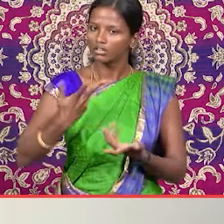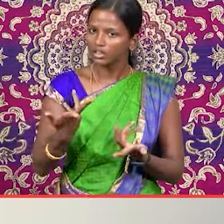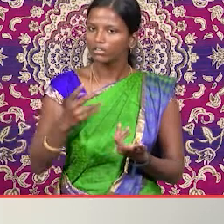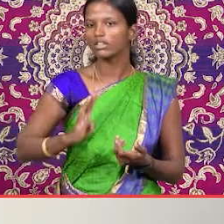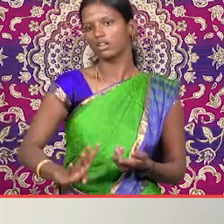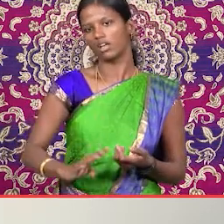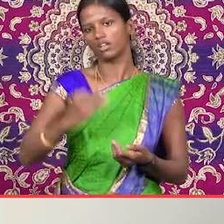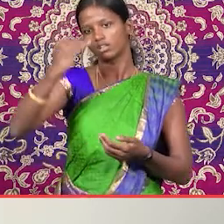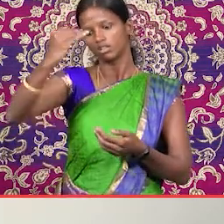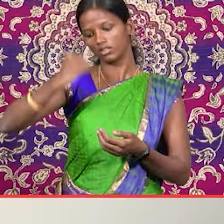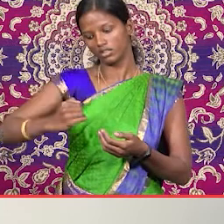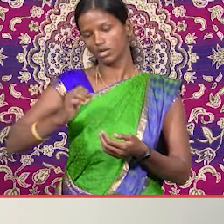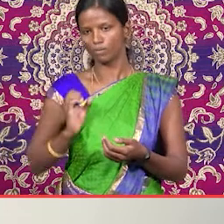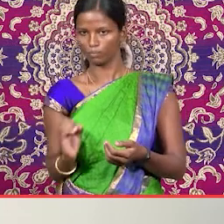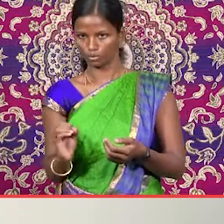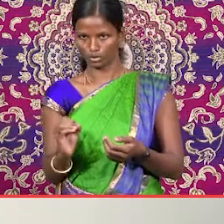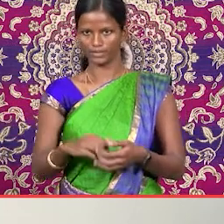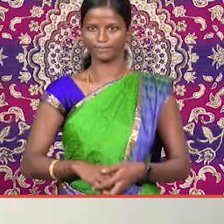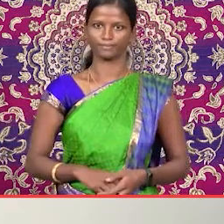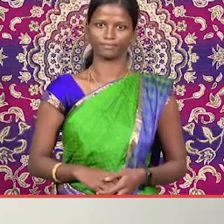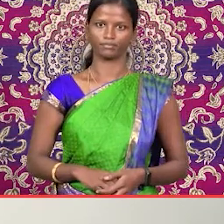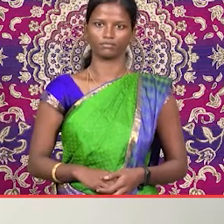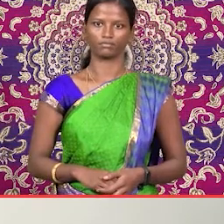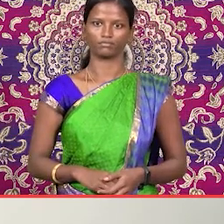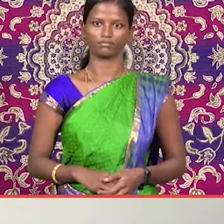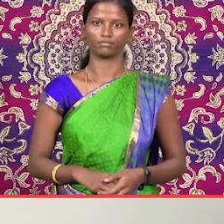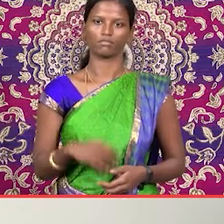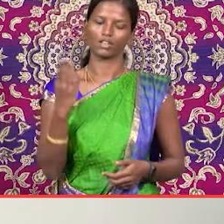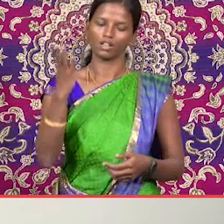9 9 2 18 3 7 4 9 36 மீதி 4 0 மறுபடியும்